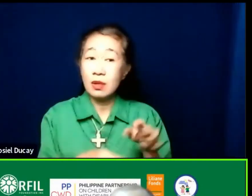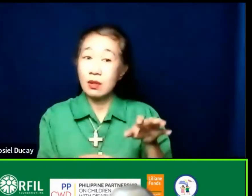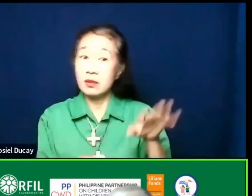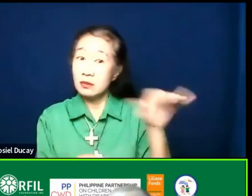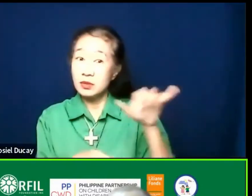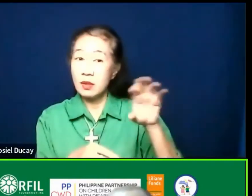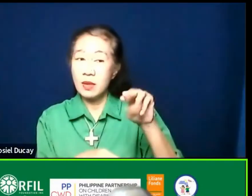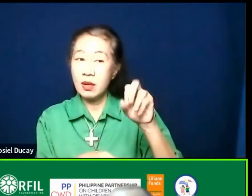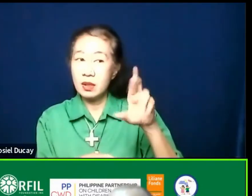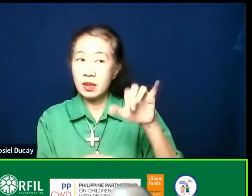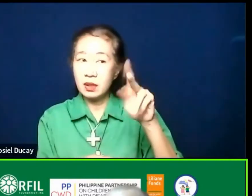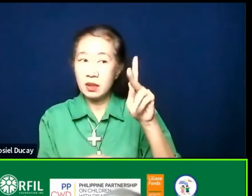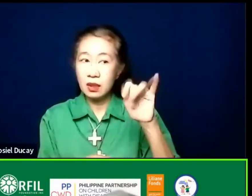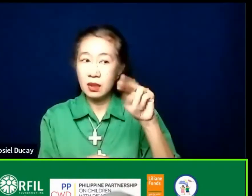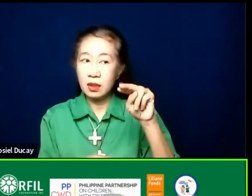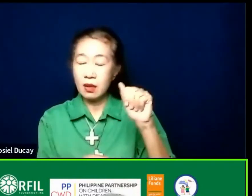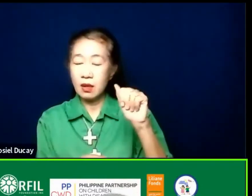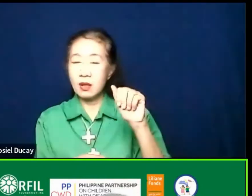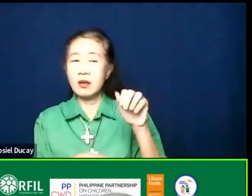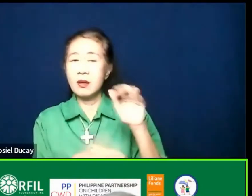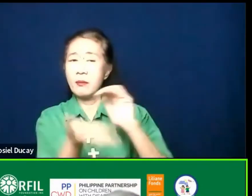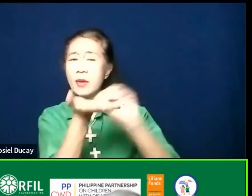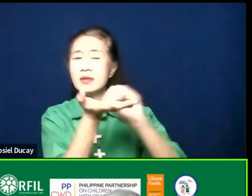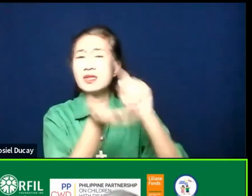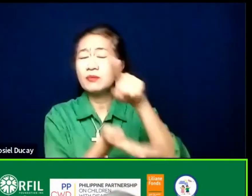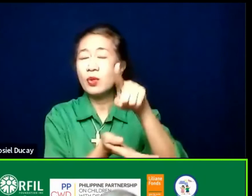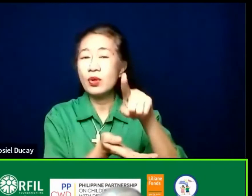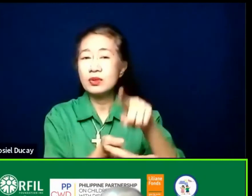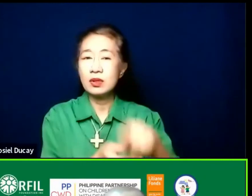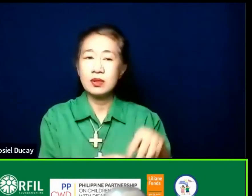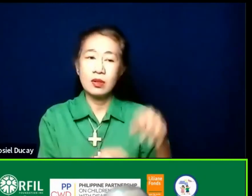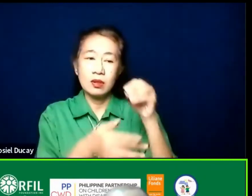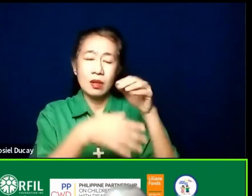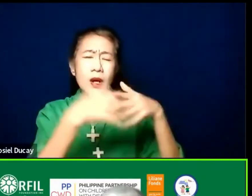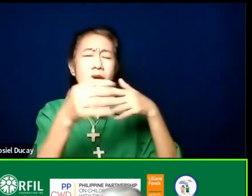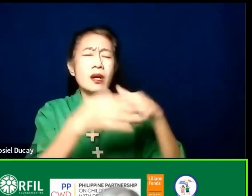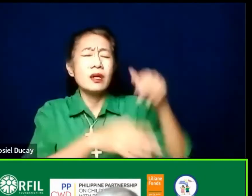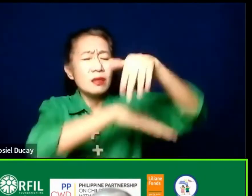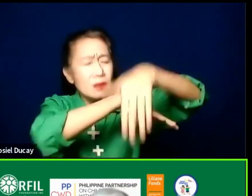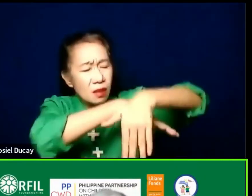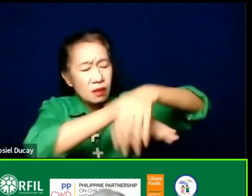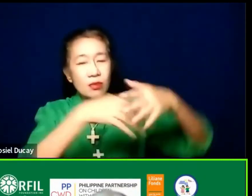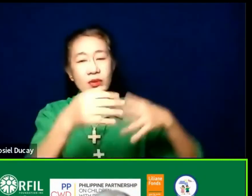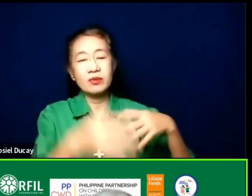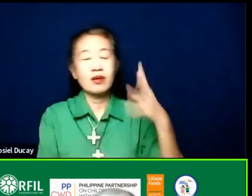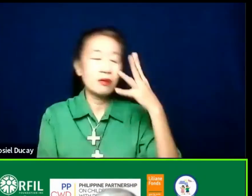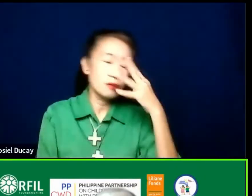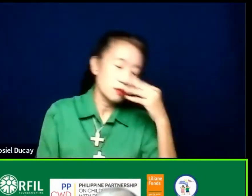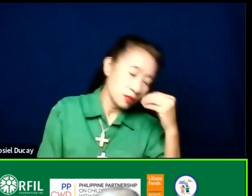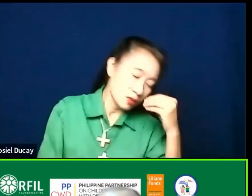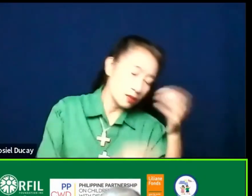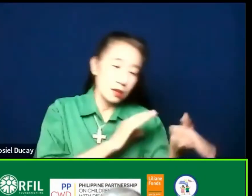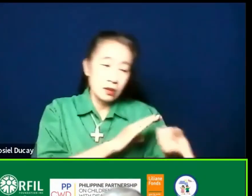So ipa-practice mo kahit kasagsagan ng gabi or kasagsagan na sarap ng tulog sa madaling